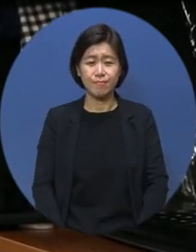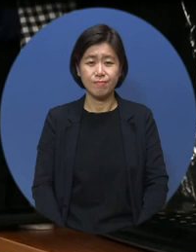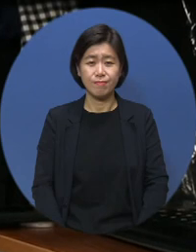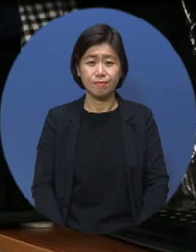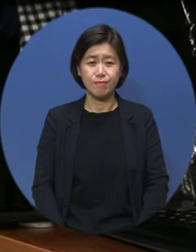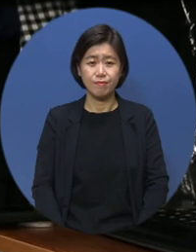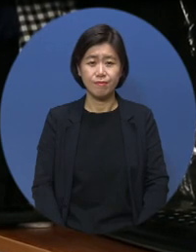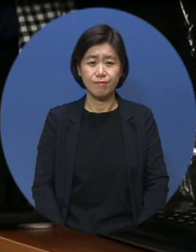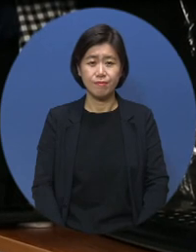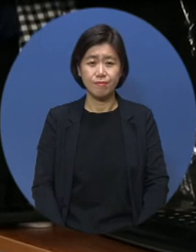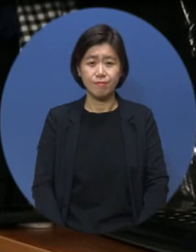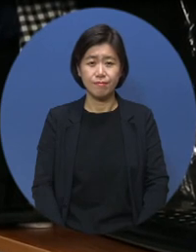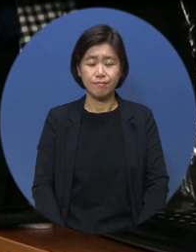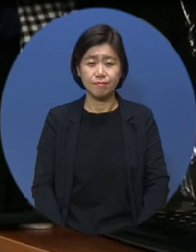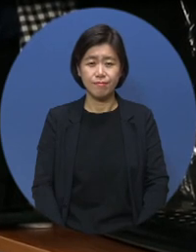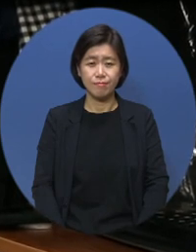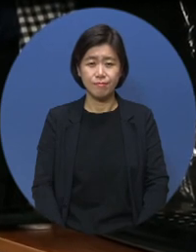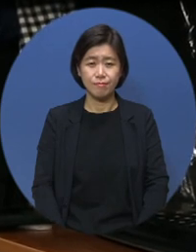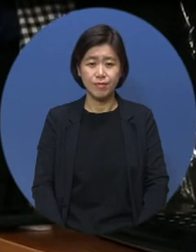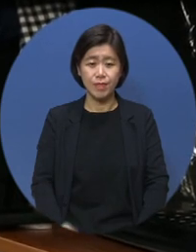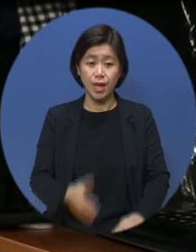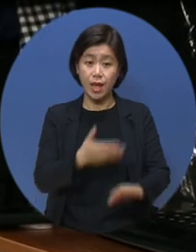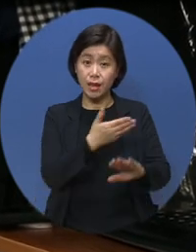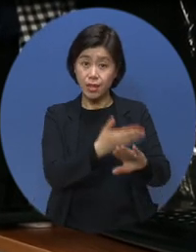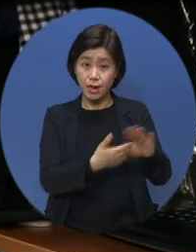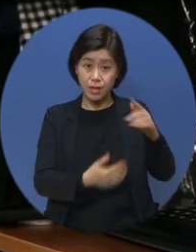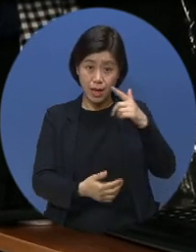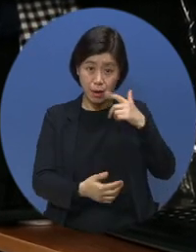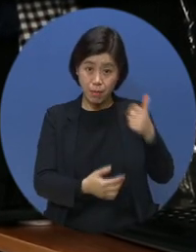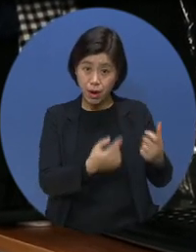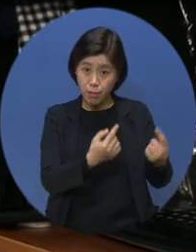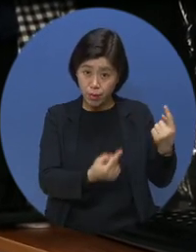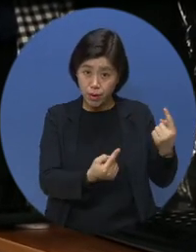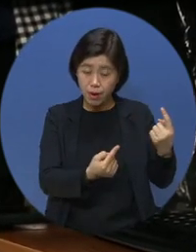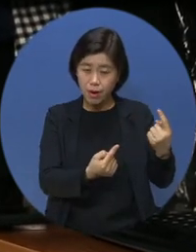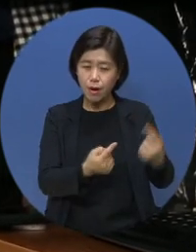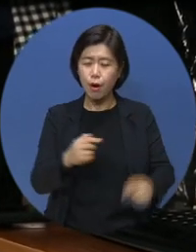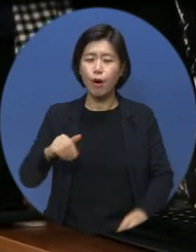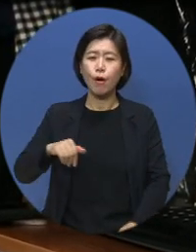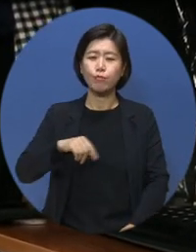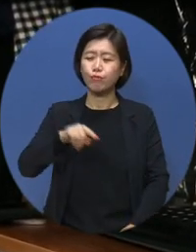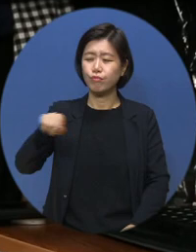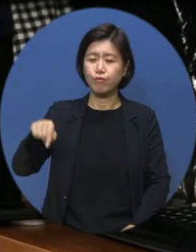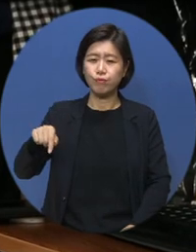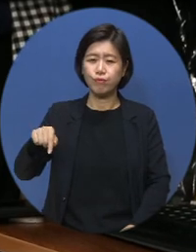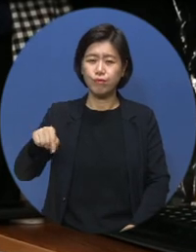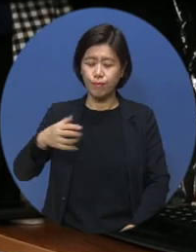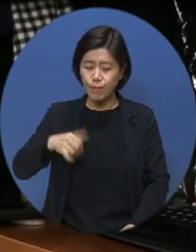그래도 다른 아빠들 보다는 저희를 잘 놀아주고